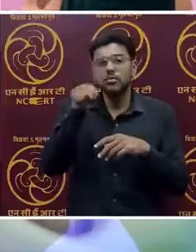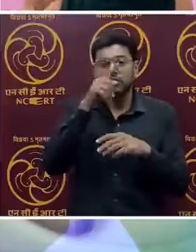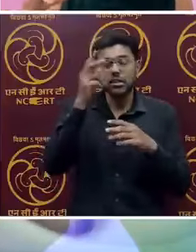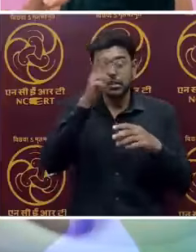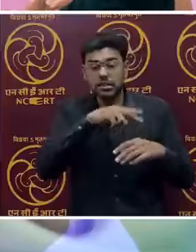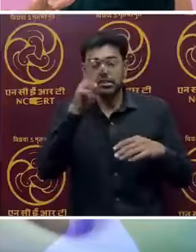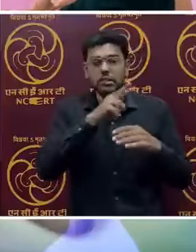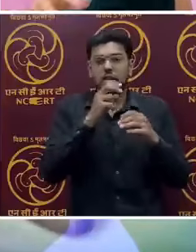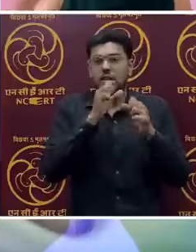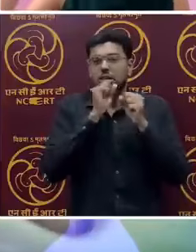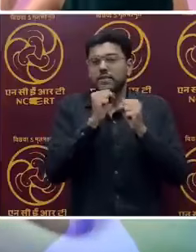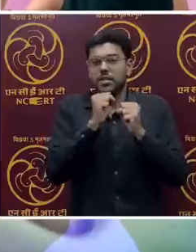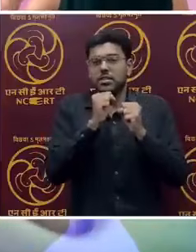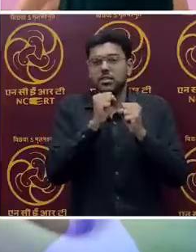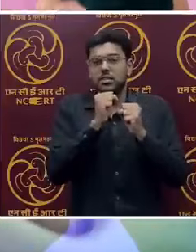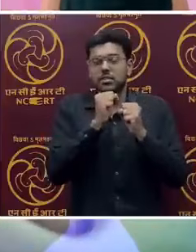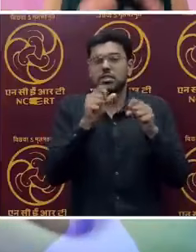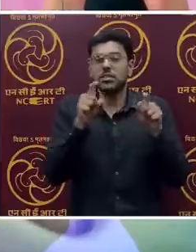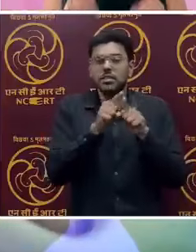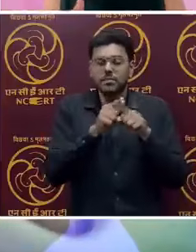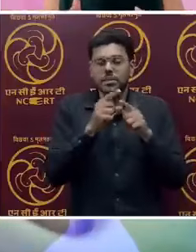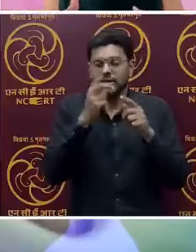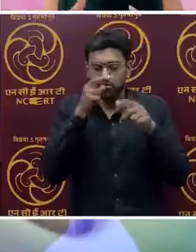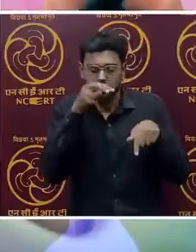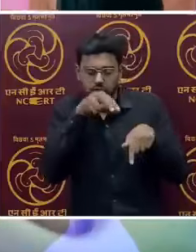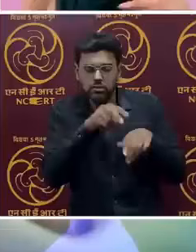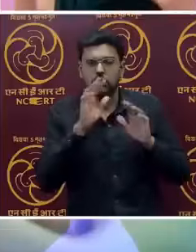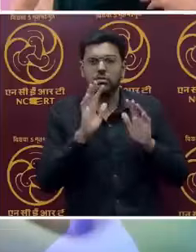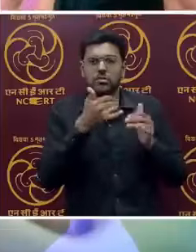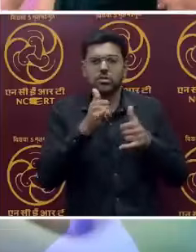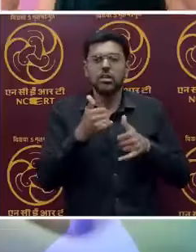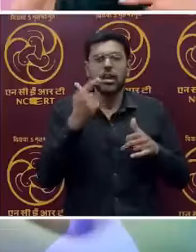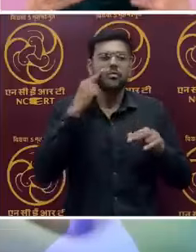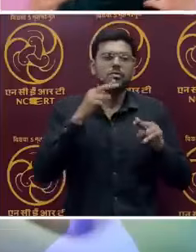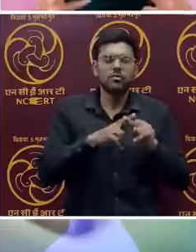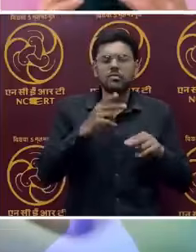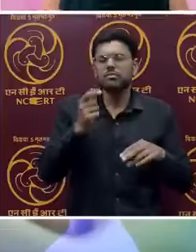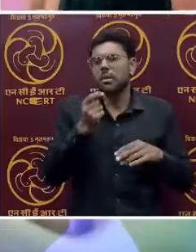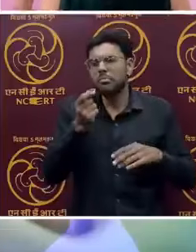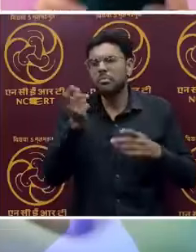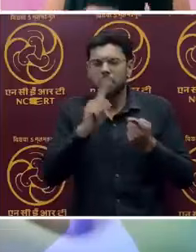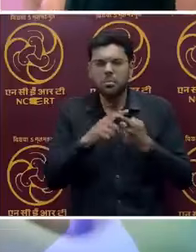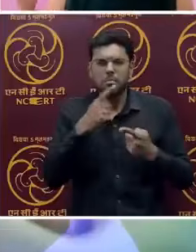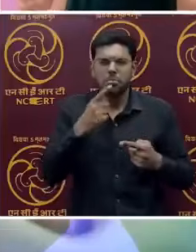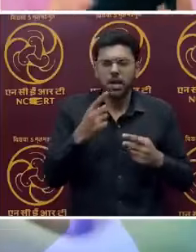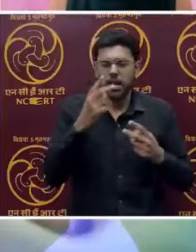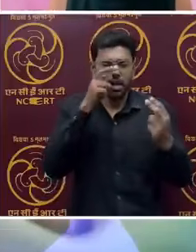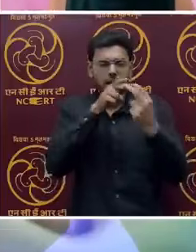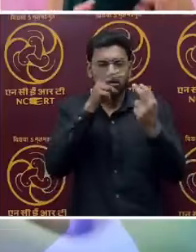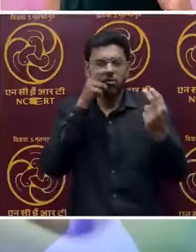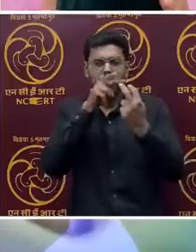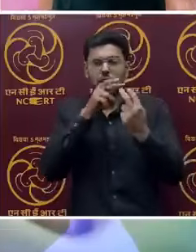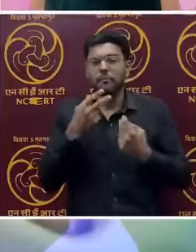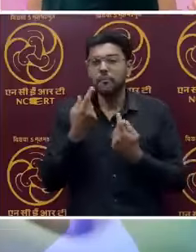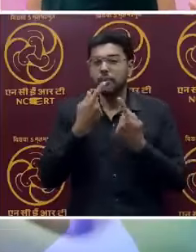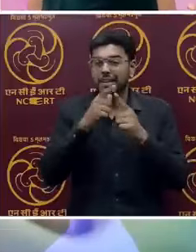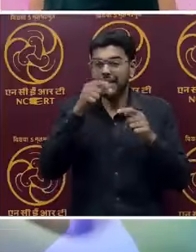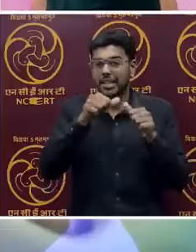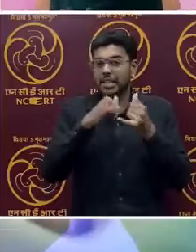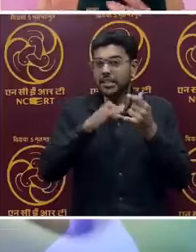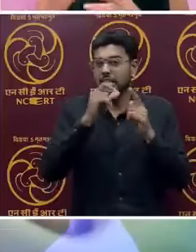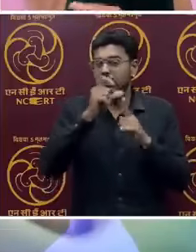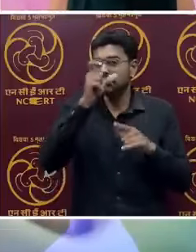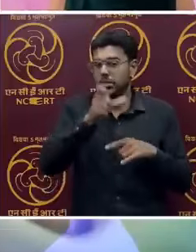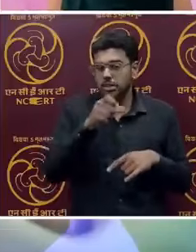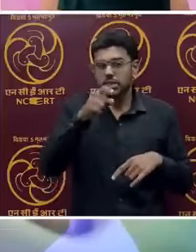इज टू मच. सो दे विल नॉट लुक, दे विल लुक एट. सो आई गेज, बहुत बोला जाता है ना, आई कॉन्टैक्ट. This is the reason